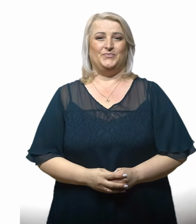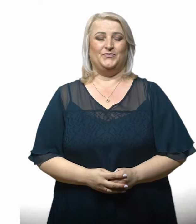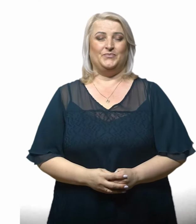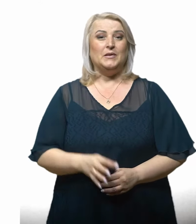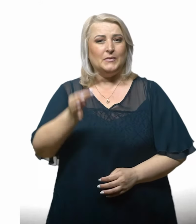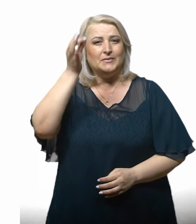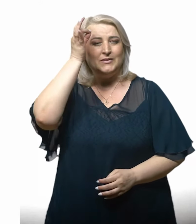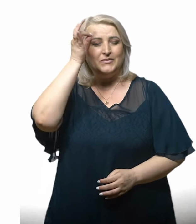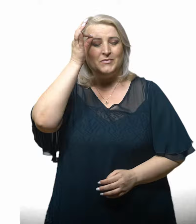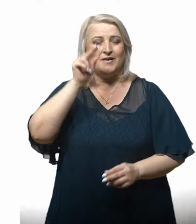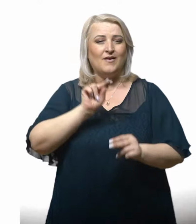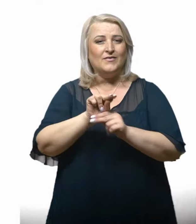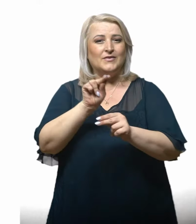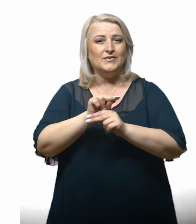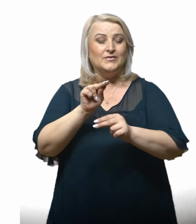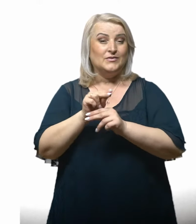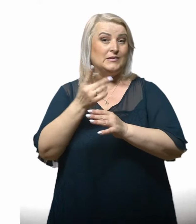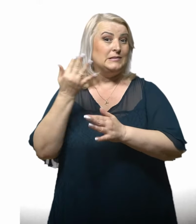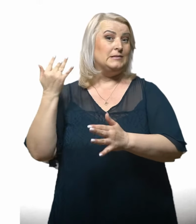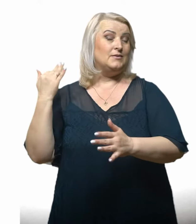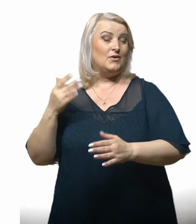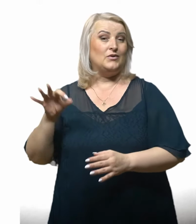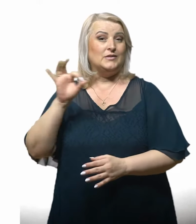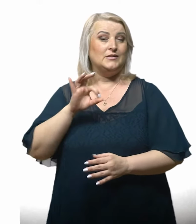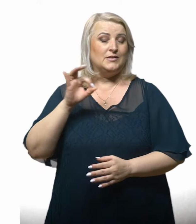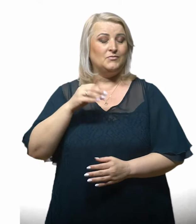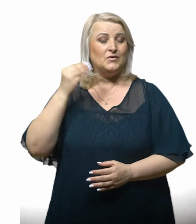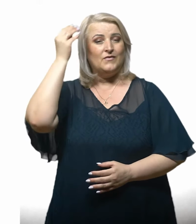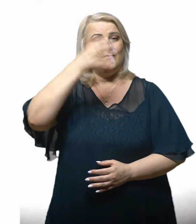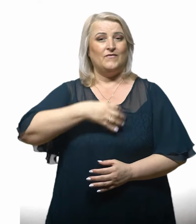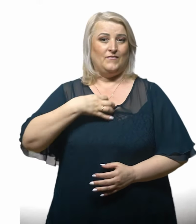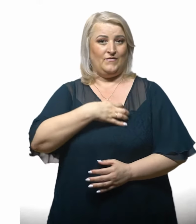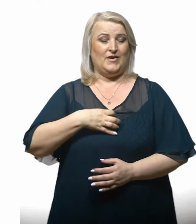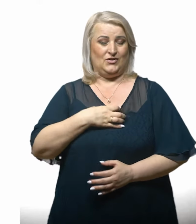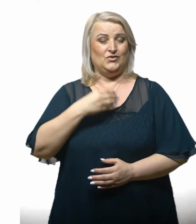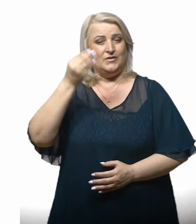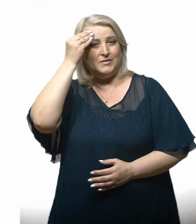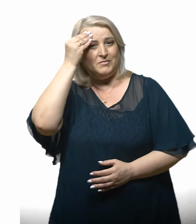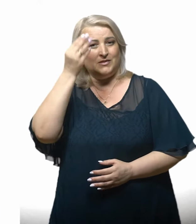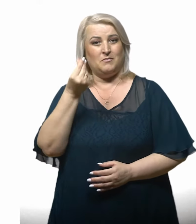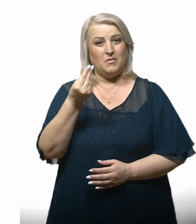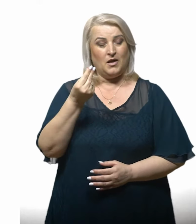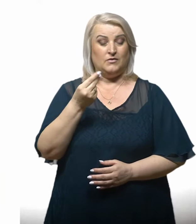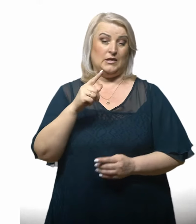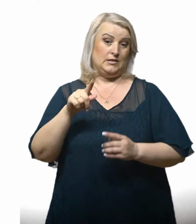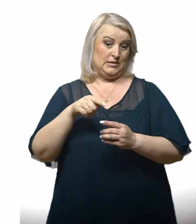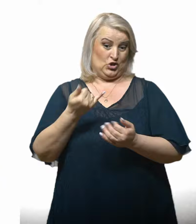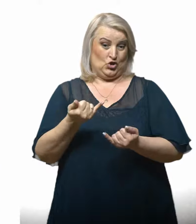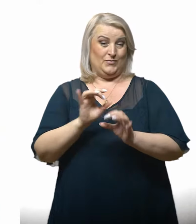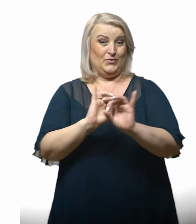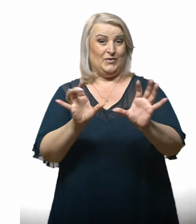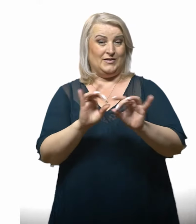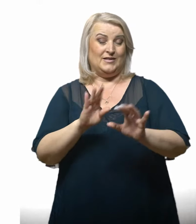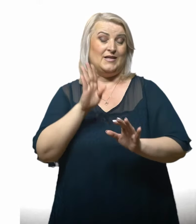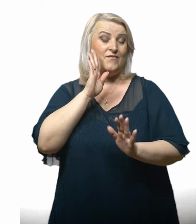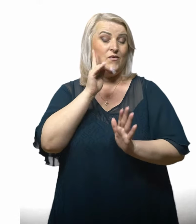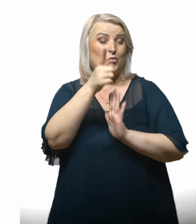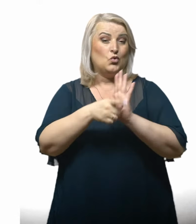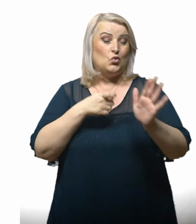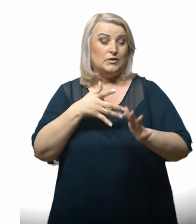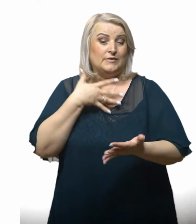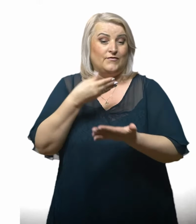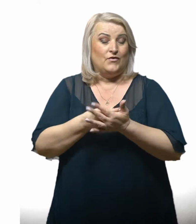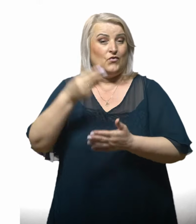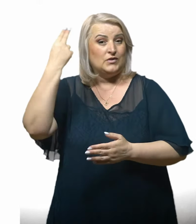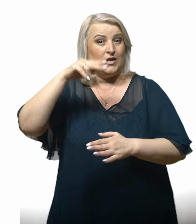ții minte lecțiile episoadelor precedente despre sensul banilor? În episodul ce urmează, Emily va afla de la unchiul ei bancher,